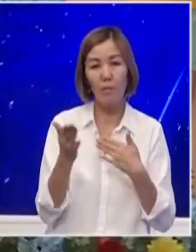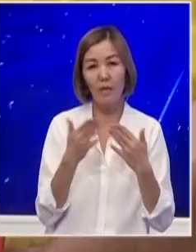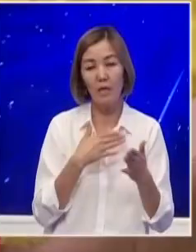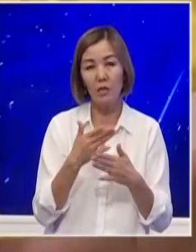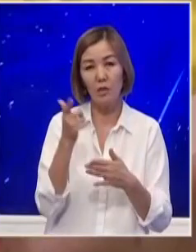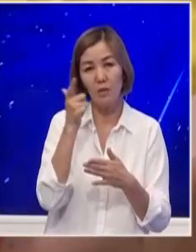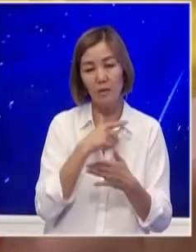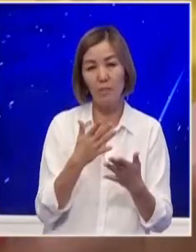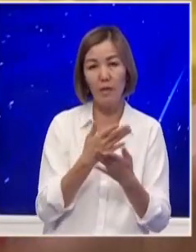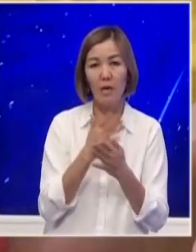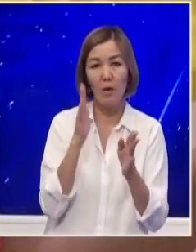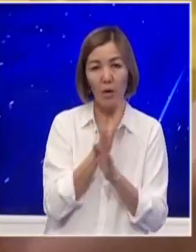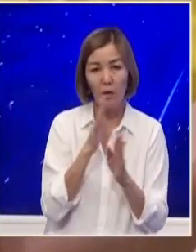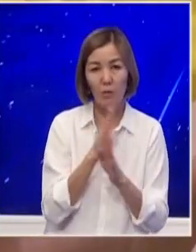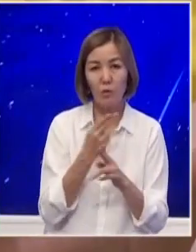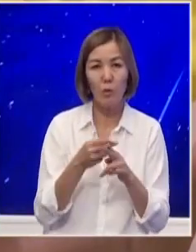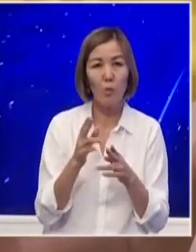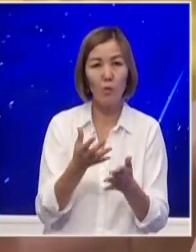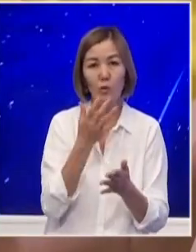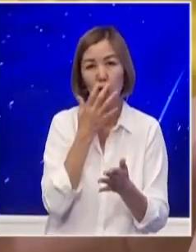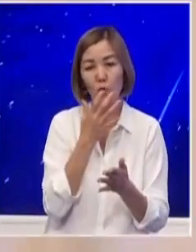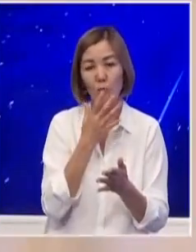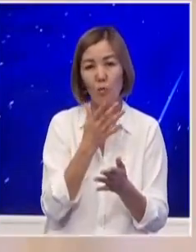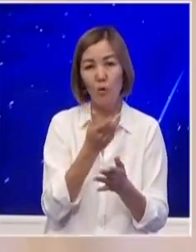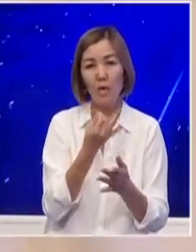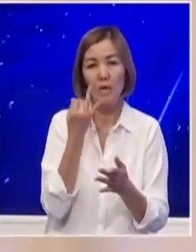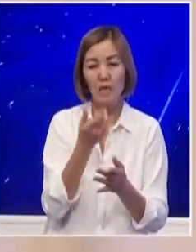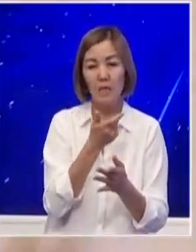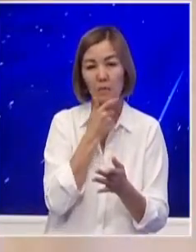себе и окружающему миру, были очень тепло приняты зрителями.